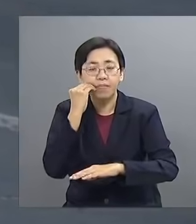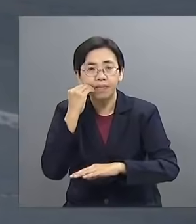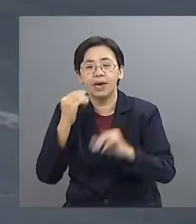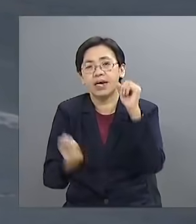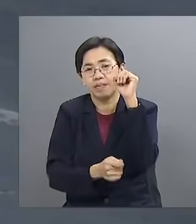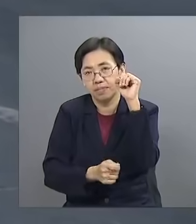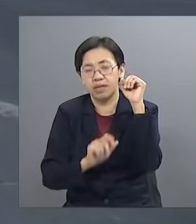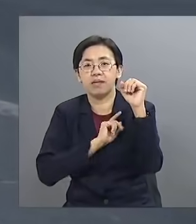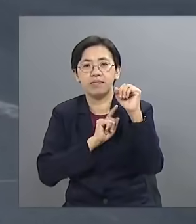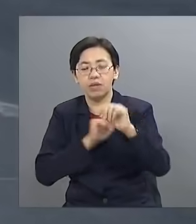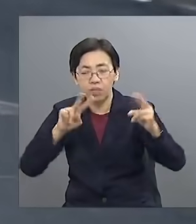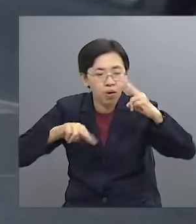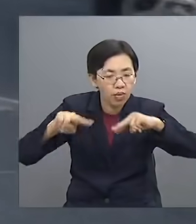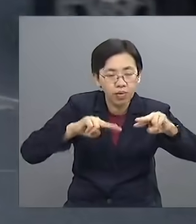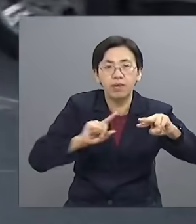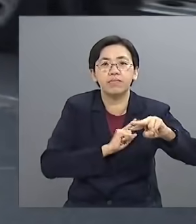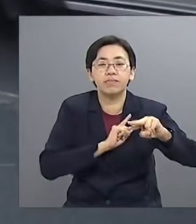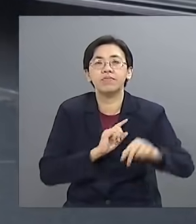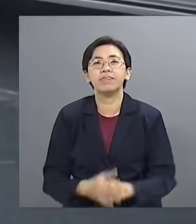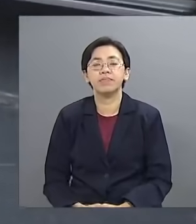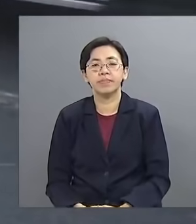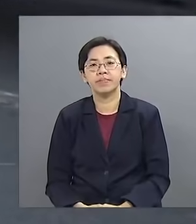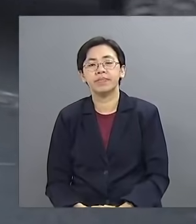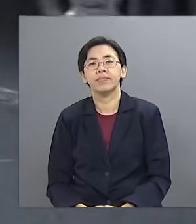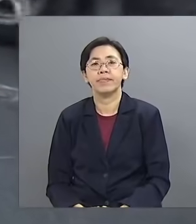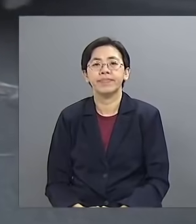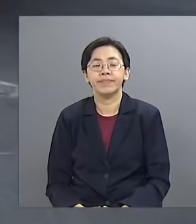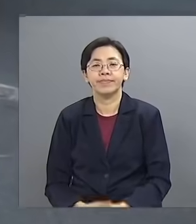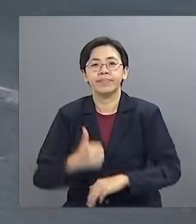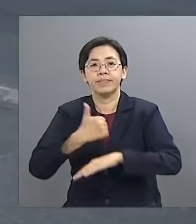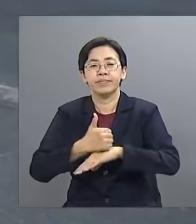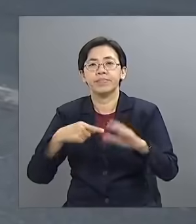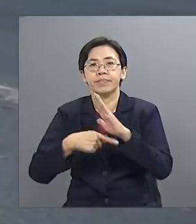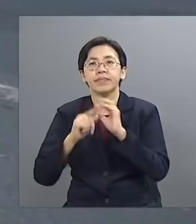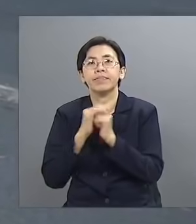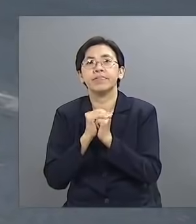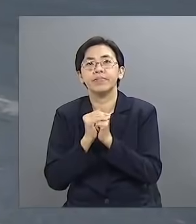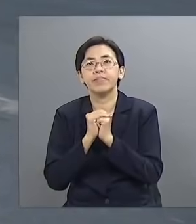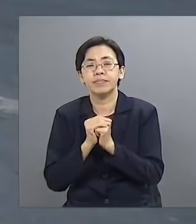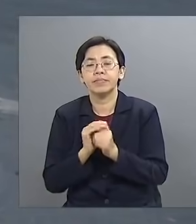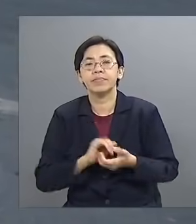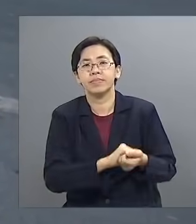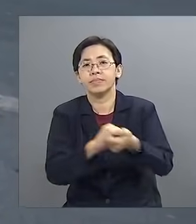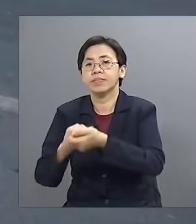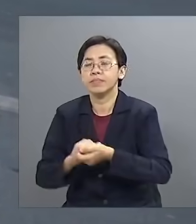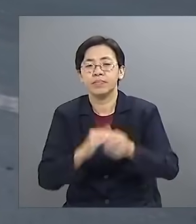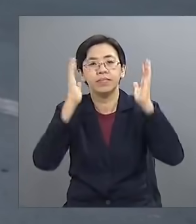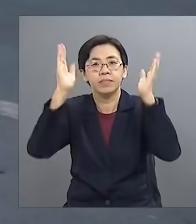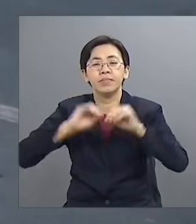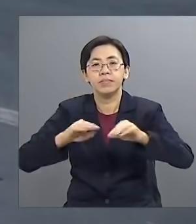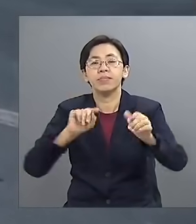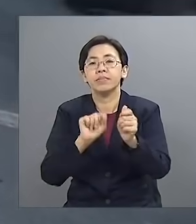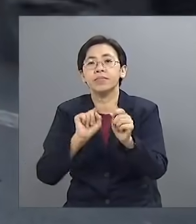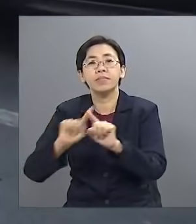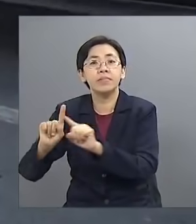ครับ นอกจากนี้ท่านผู้ว่าราชการจังหวัดปราจีนบุรียังขอความร่วมมือประชาสัมพันธ์ในอำเภอให้กำนัน